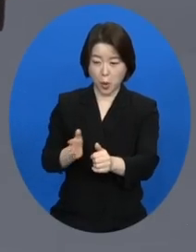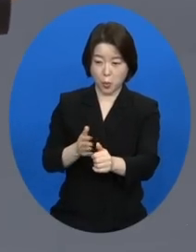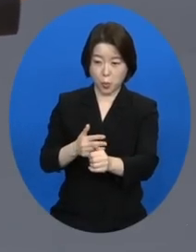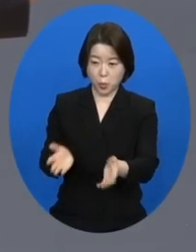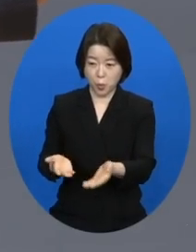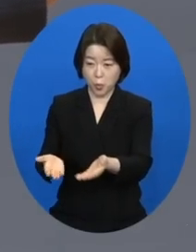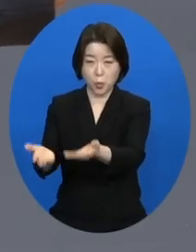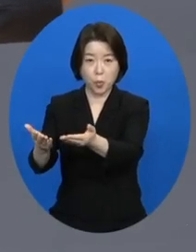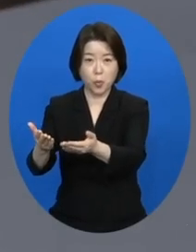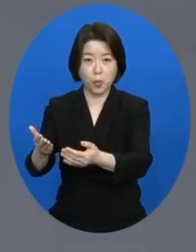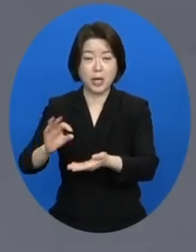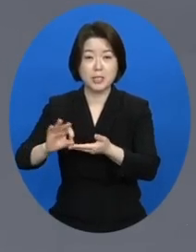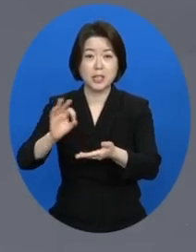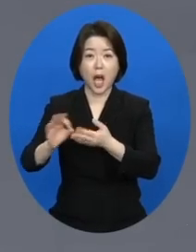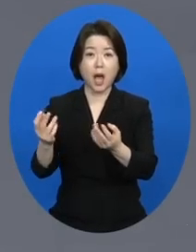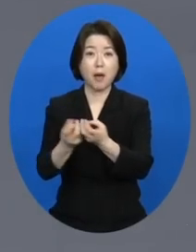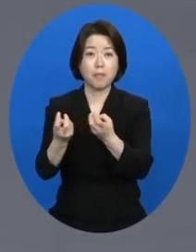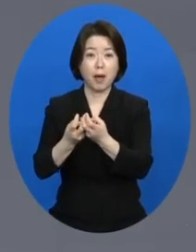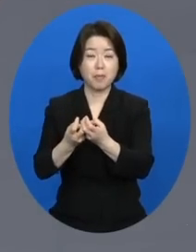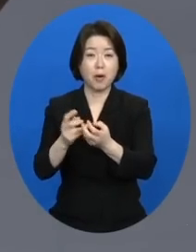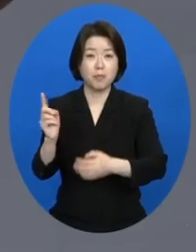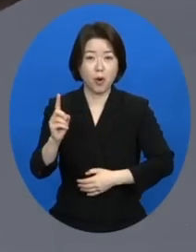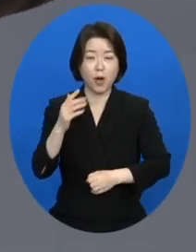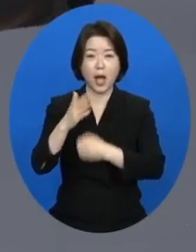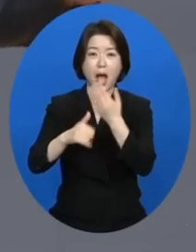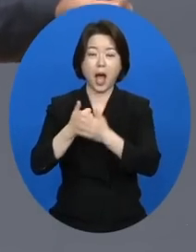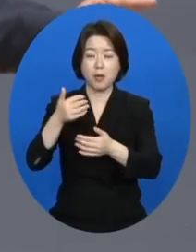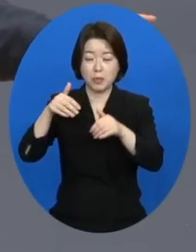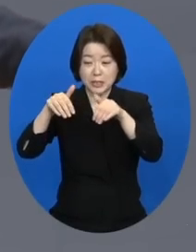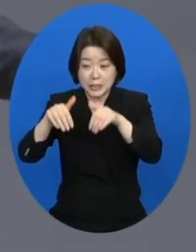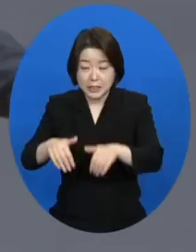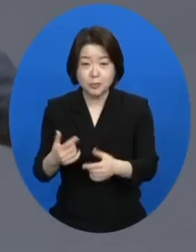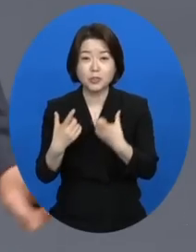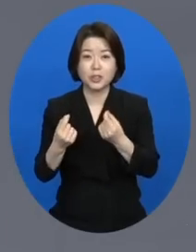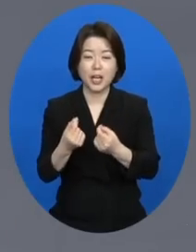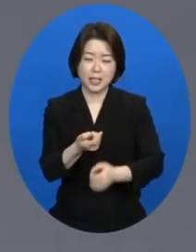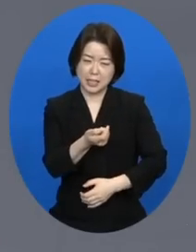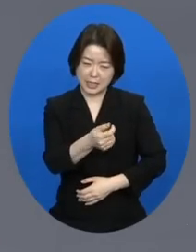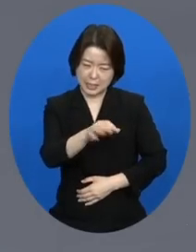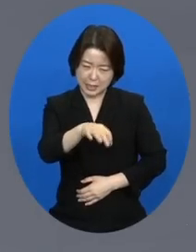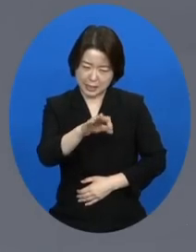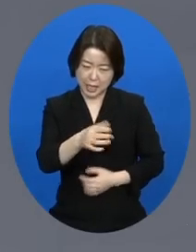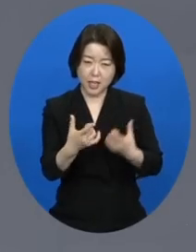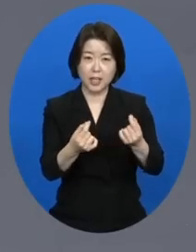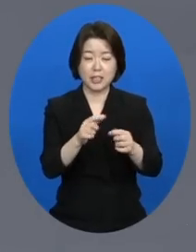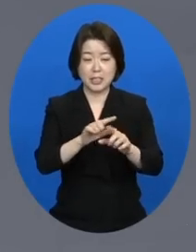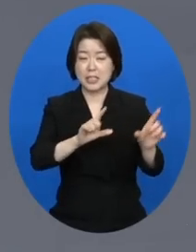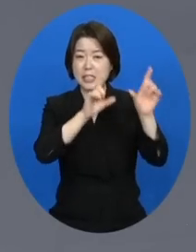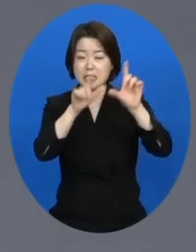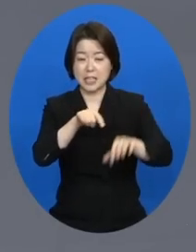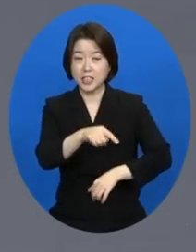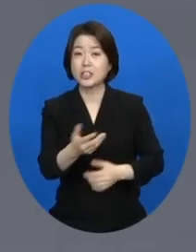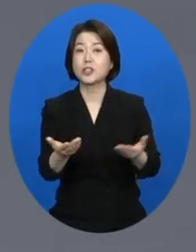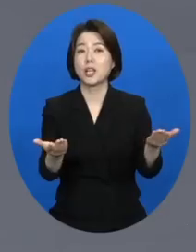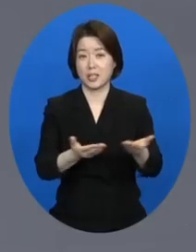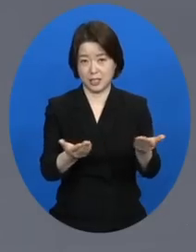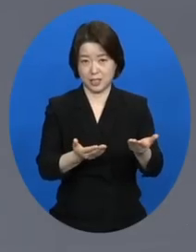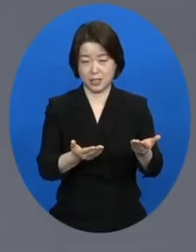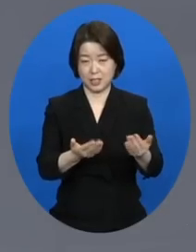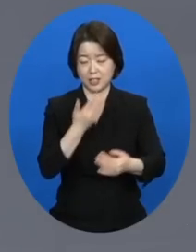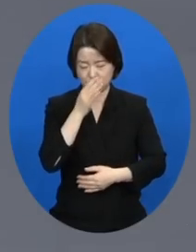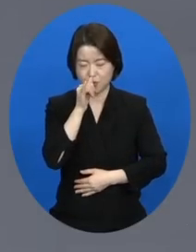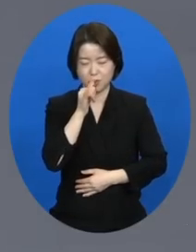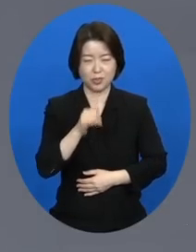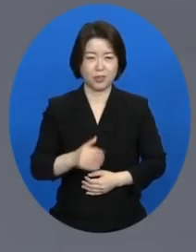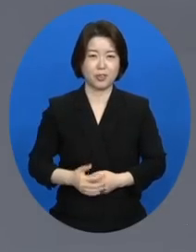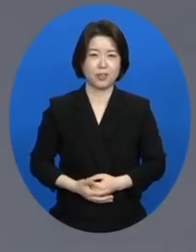위해서 쓰시는 방법 중에 하나는 아버지의 심부름과 같은 아주 사소해 보이고 일상적인 일이 있을 수 있다는